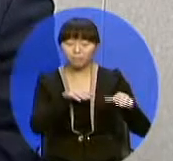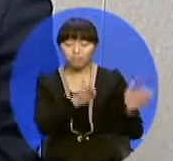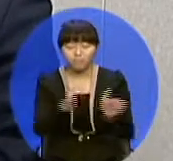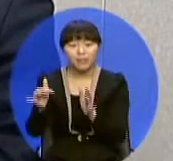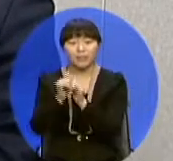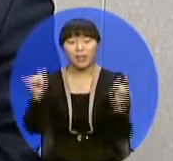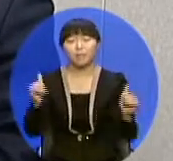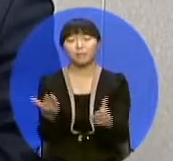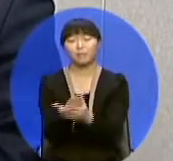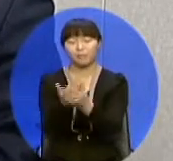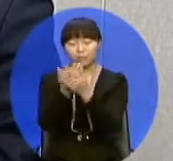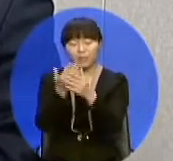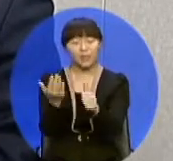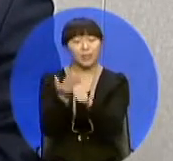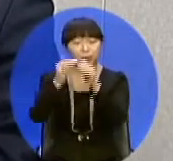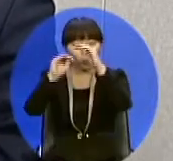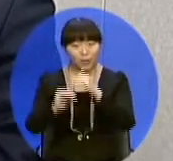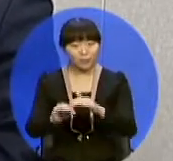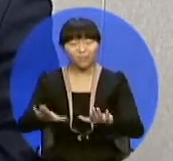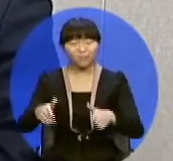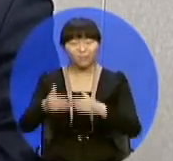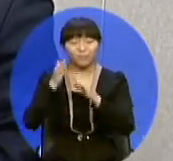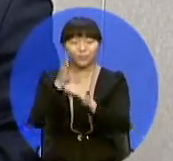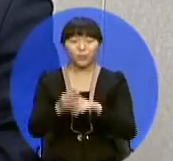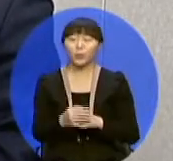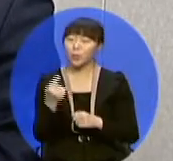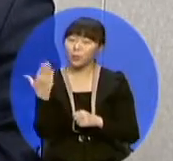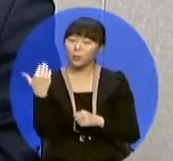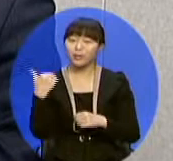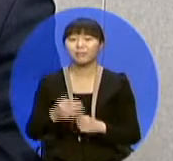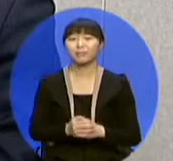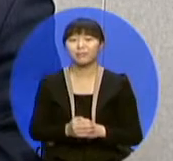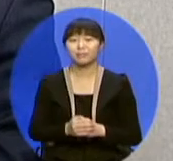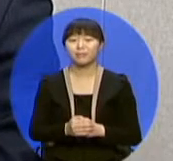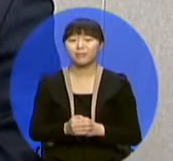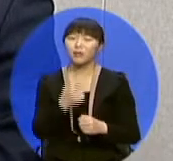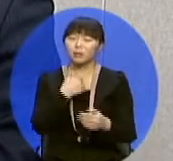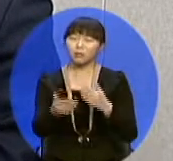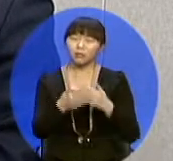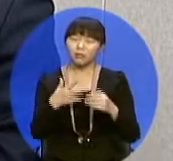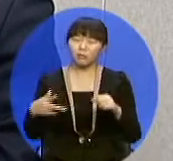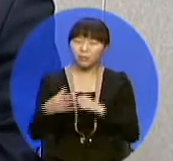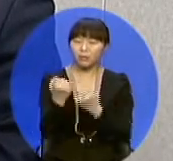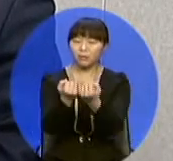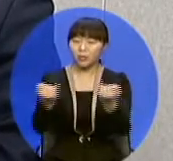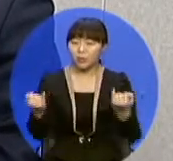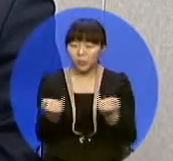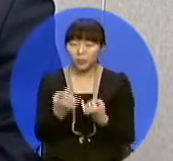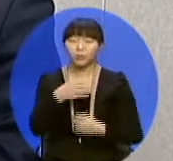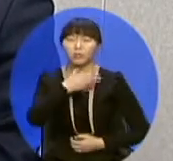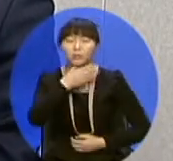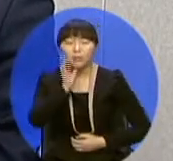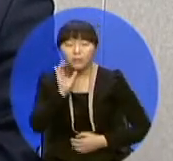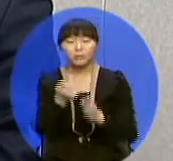네네. 양성 과정들을 만들고 있습니다. 특히 얼마 전에는 우리 경력단절 여성과 노인